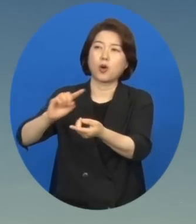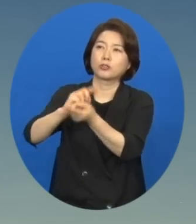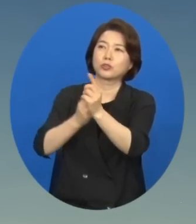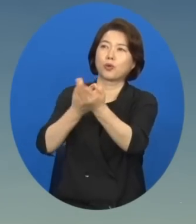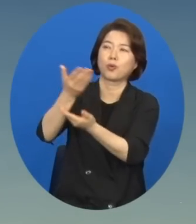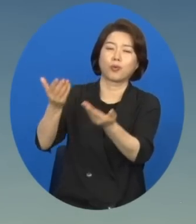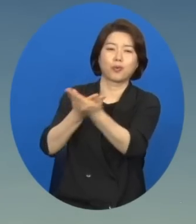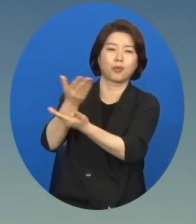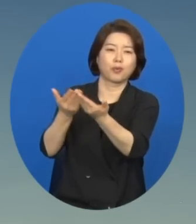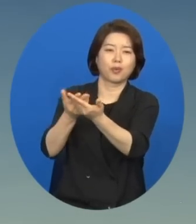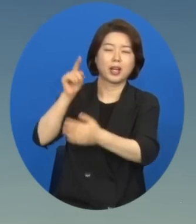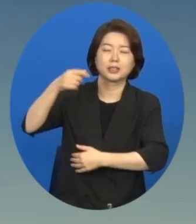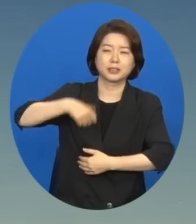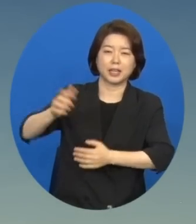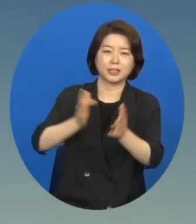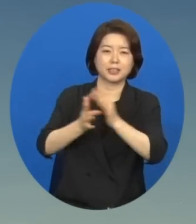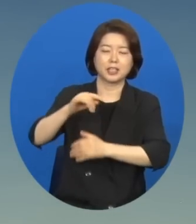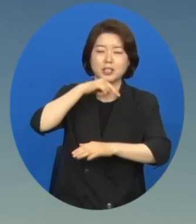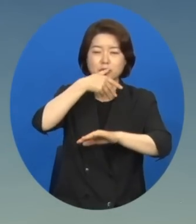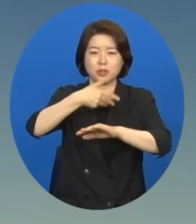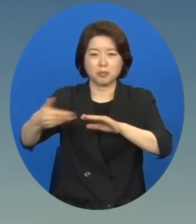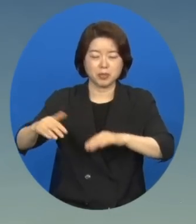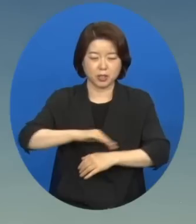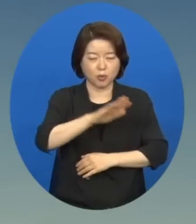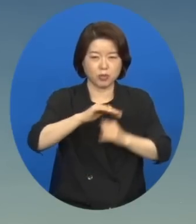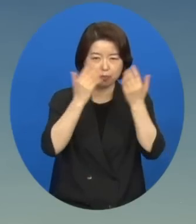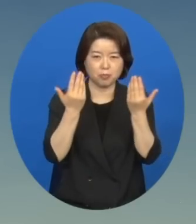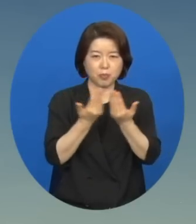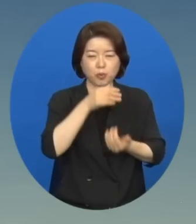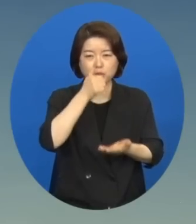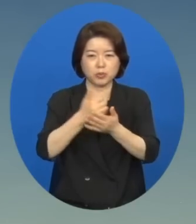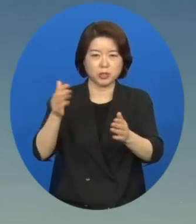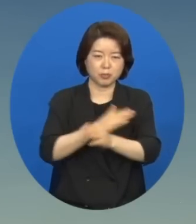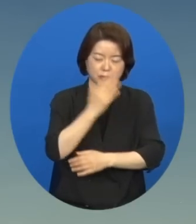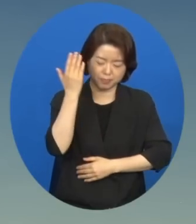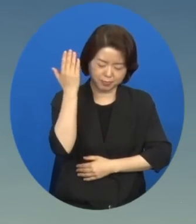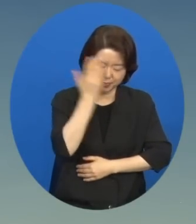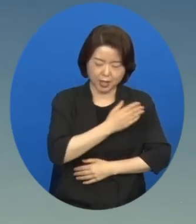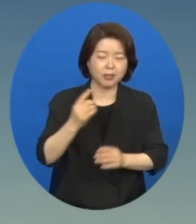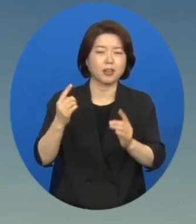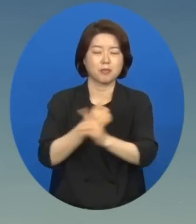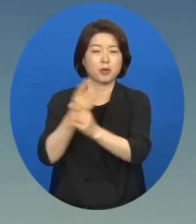그 아들 예수의 피가 우리를 모든 죄에서 깨끗하게 하실 것이요.